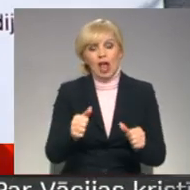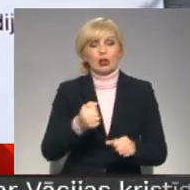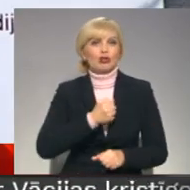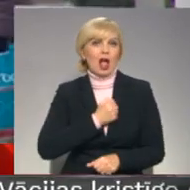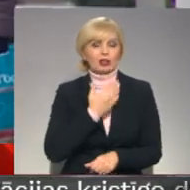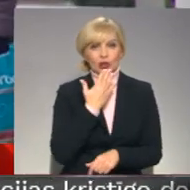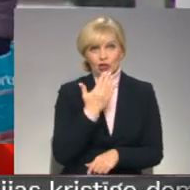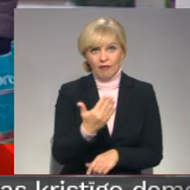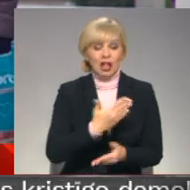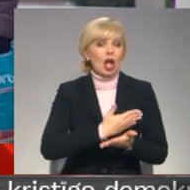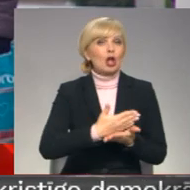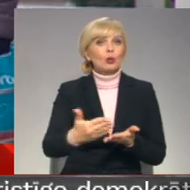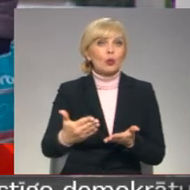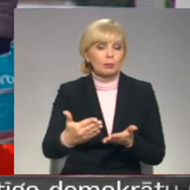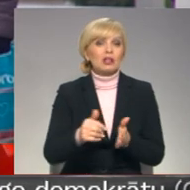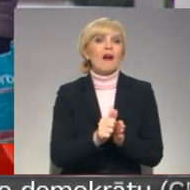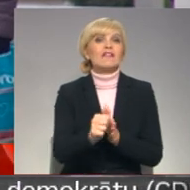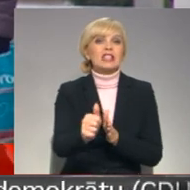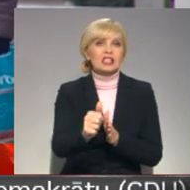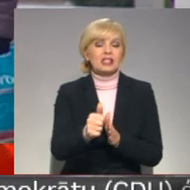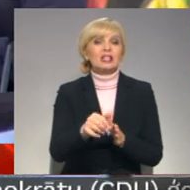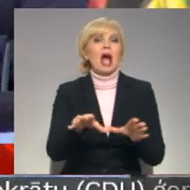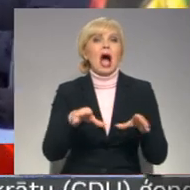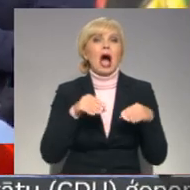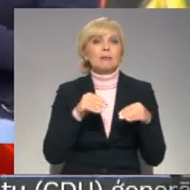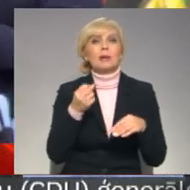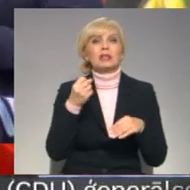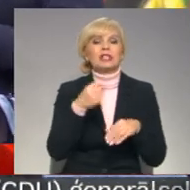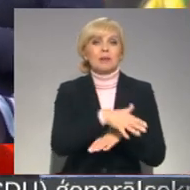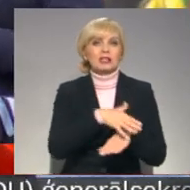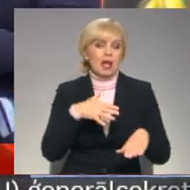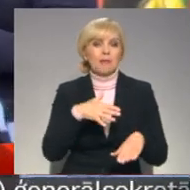valodā. Turpināt virzīt šo jautājumu apņēmušies arī 13. Saimā no